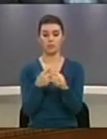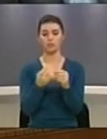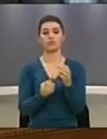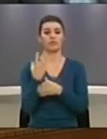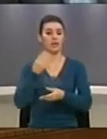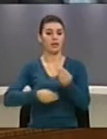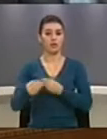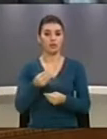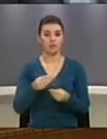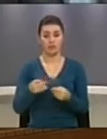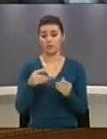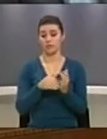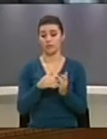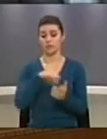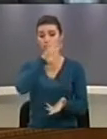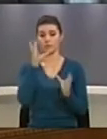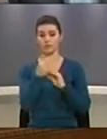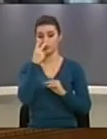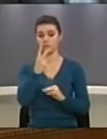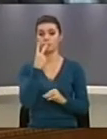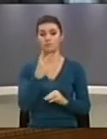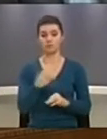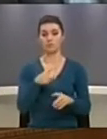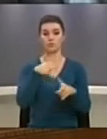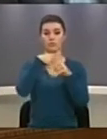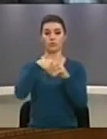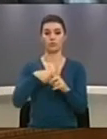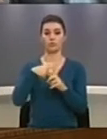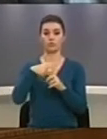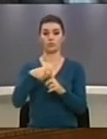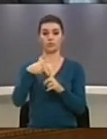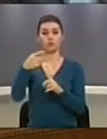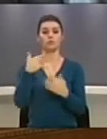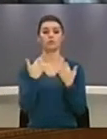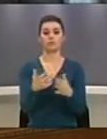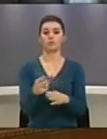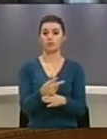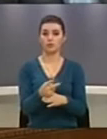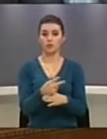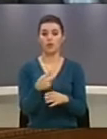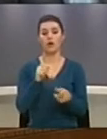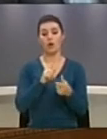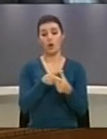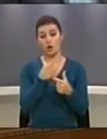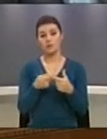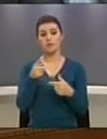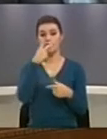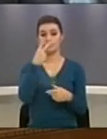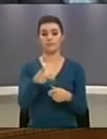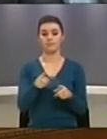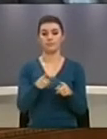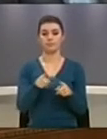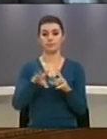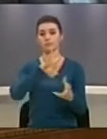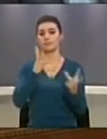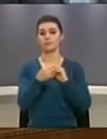parasysh rëndësinë që këto e kanë si kontribut në të mirën e përgjithshme, apo që do duhet të funksiononin si kontribut në të mirën e përgjithshme.